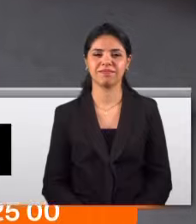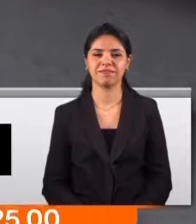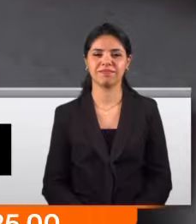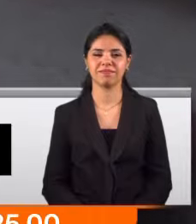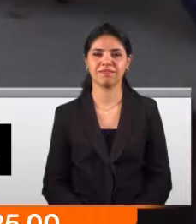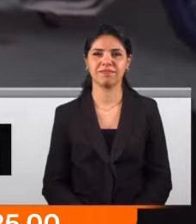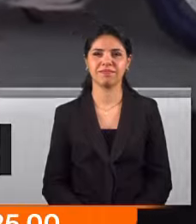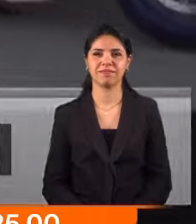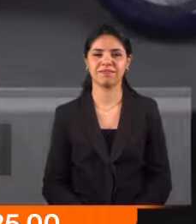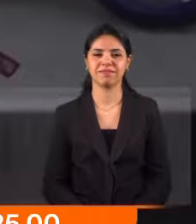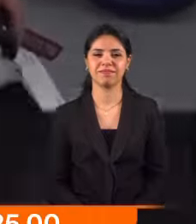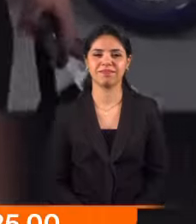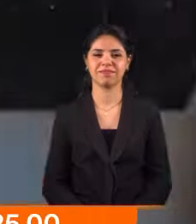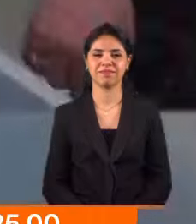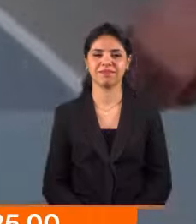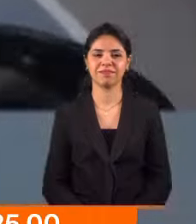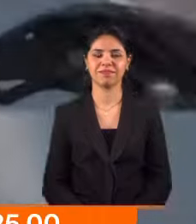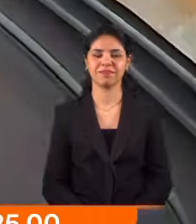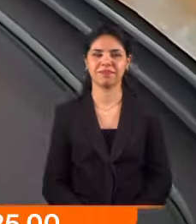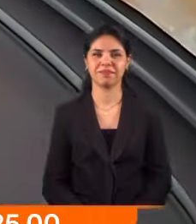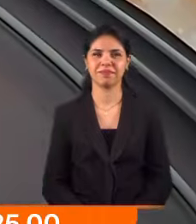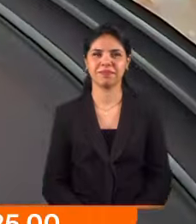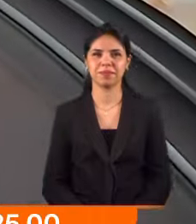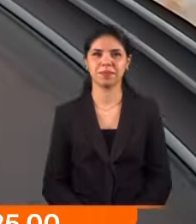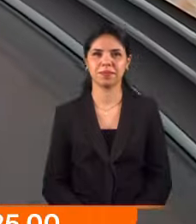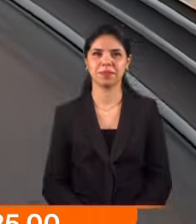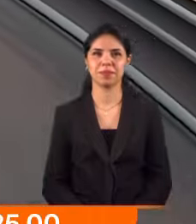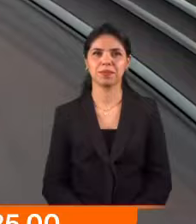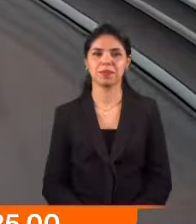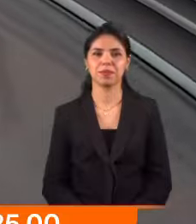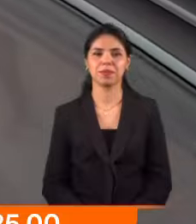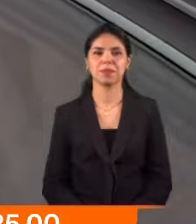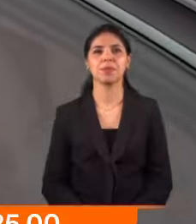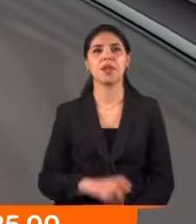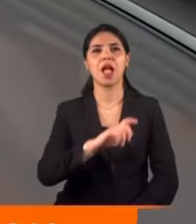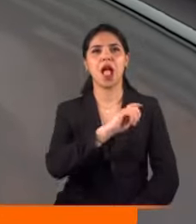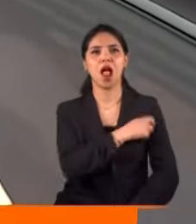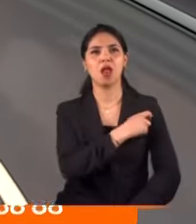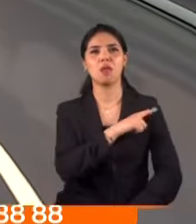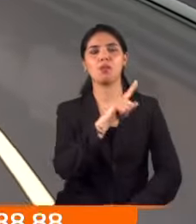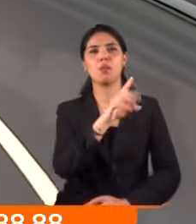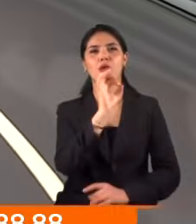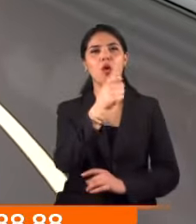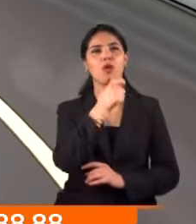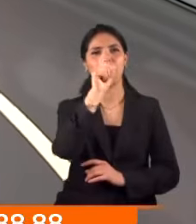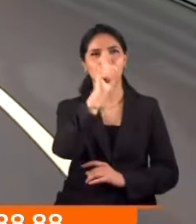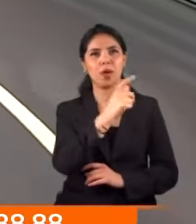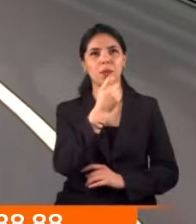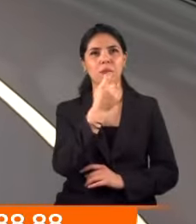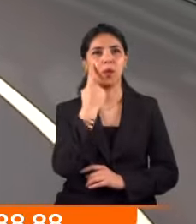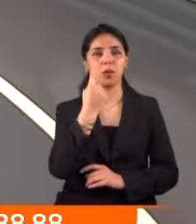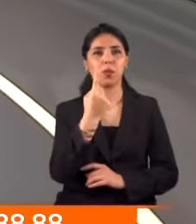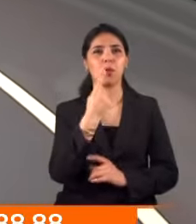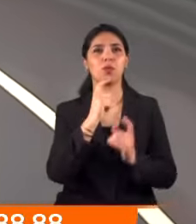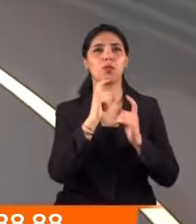atma. Tamam, teşekkür ederim. Tamam, kolay gelsin. Bir ara Alman şansölye Olaf Scholz'u bile fiyatına dair